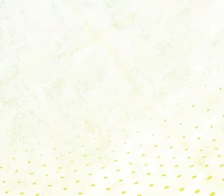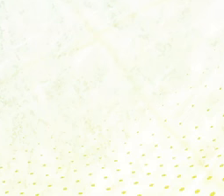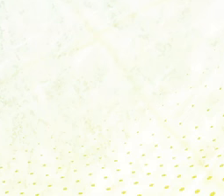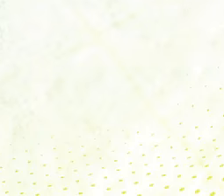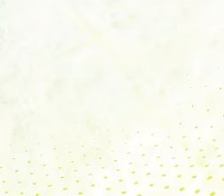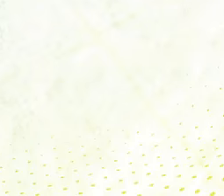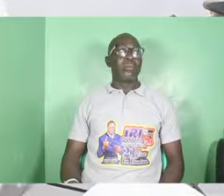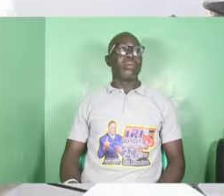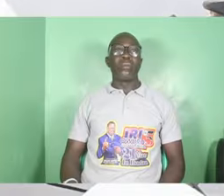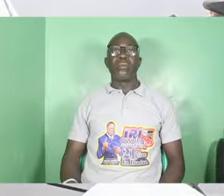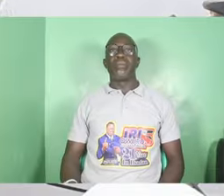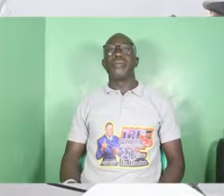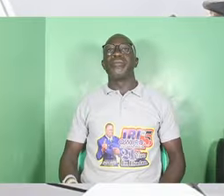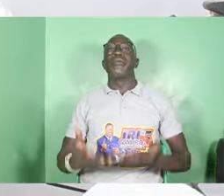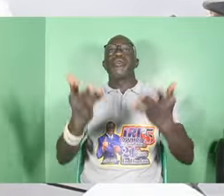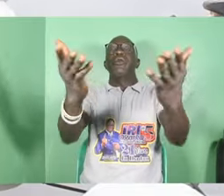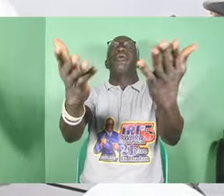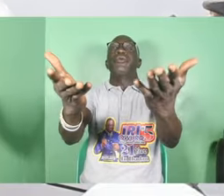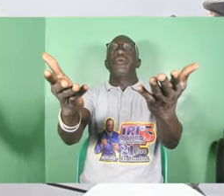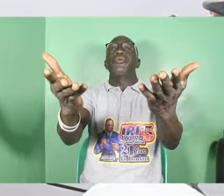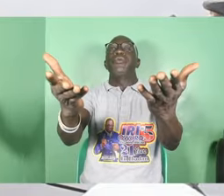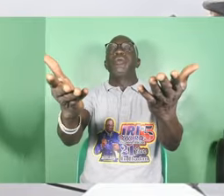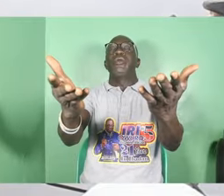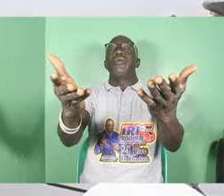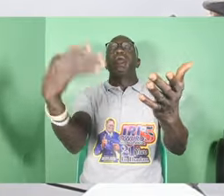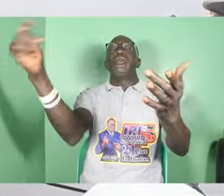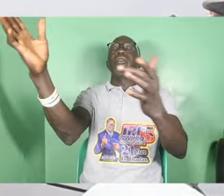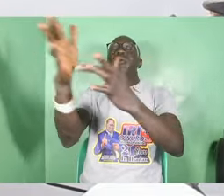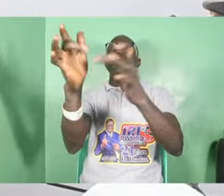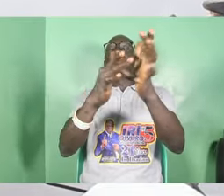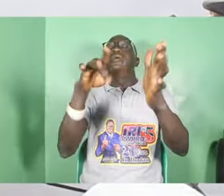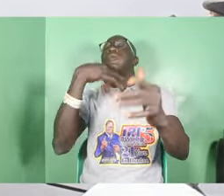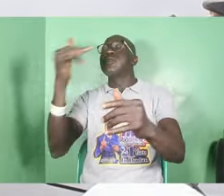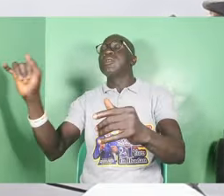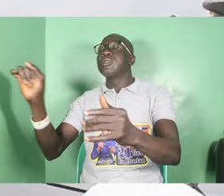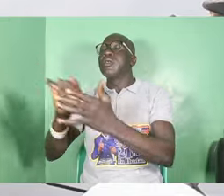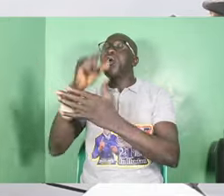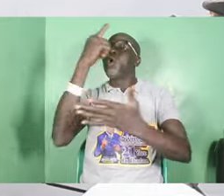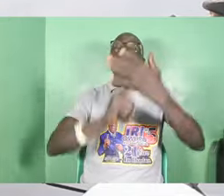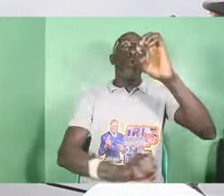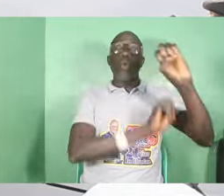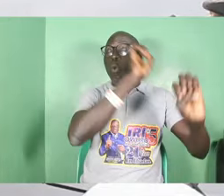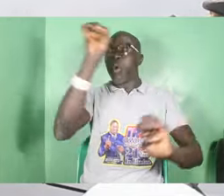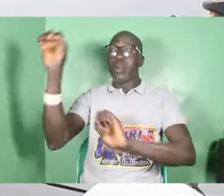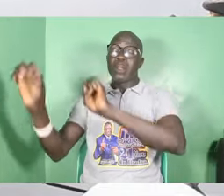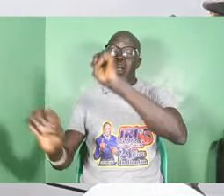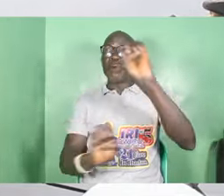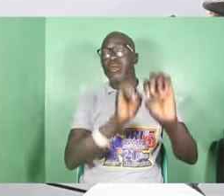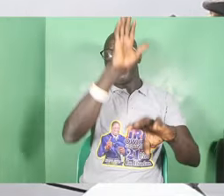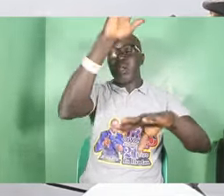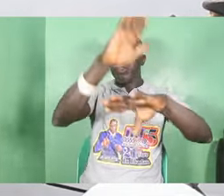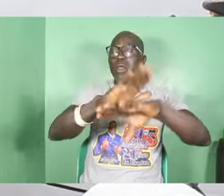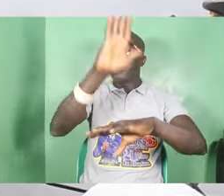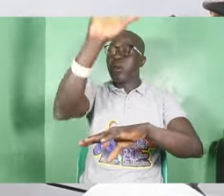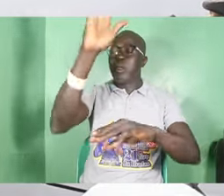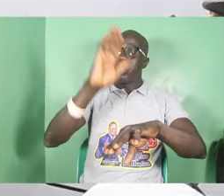se adupe sa o ah te wa si waju stretch your hands forward bi belu wi pe the bible says ohun kohun ti iwo ba fi owo re le what shall you lay